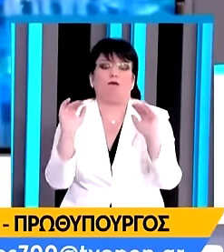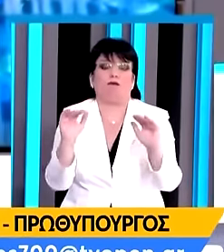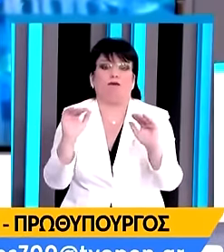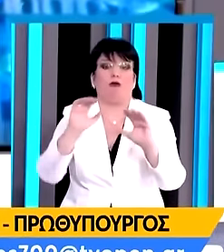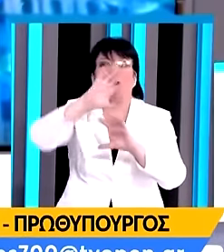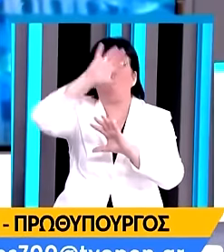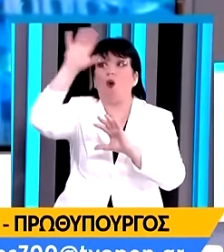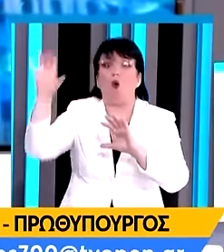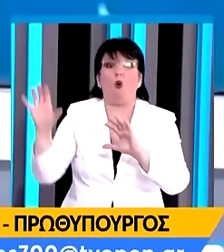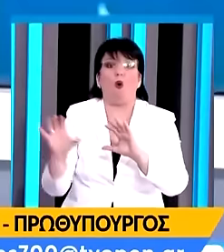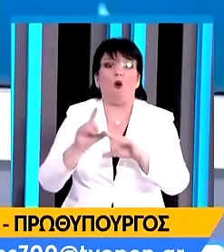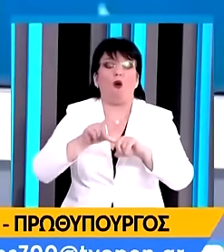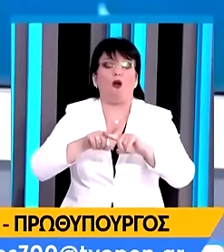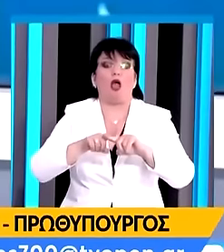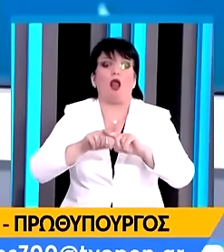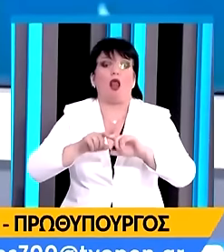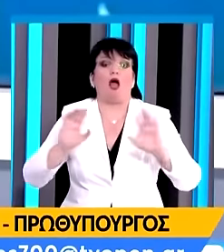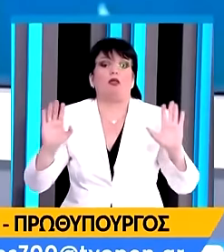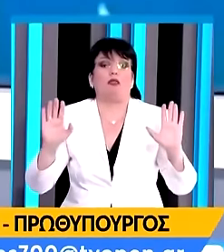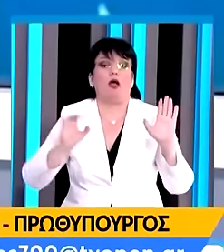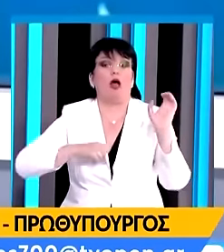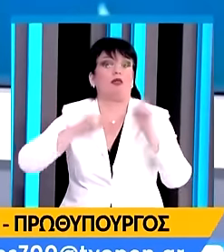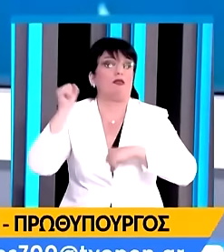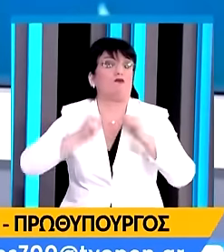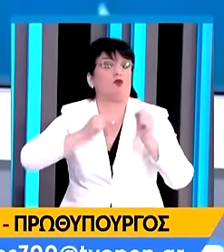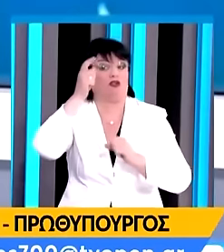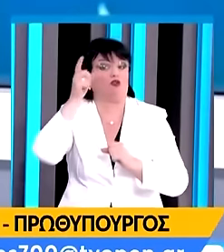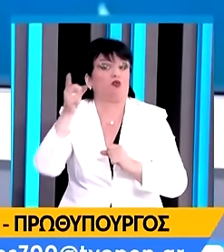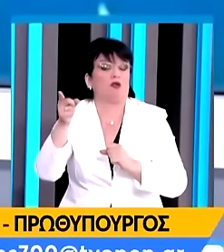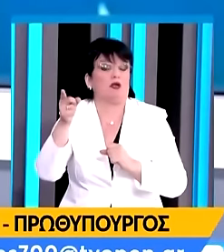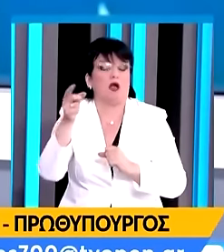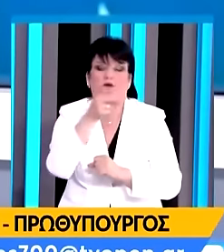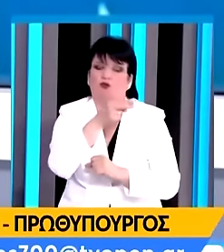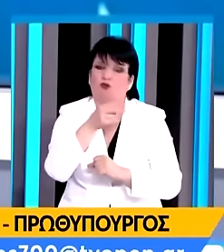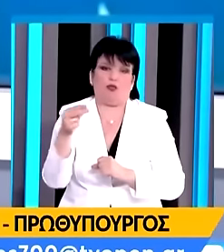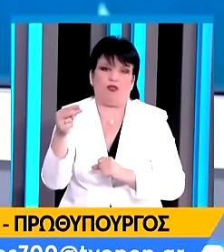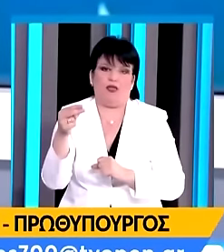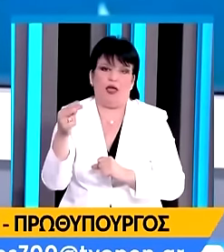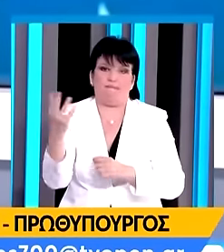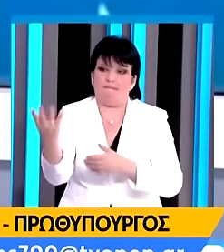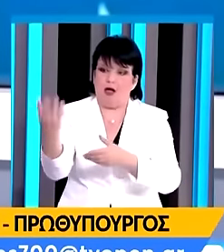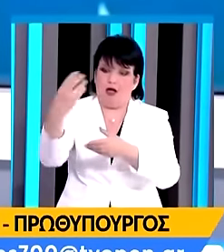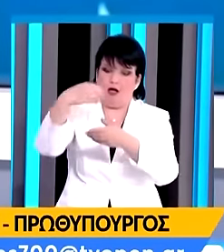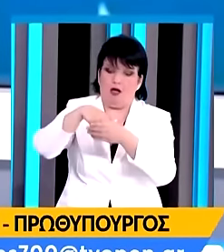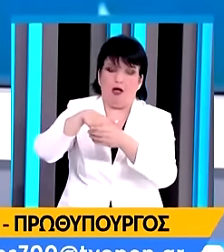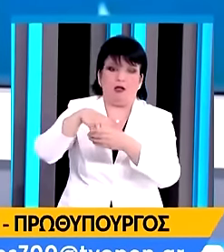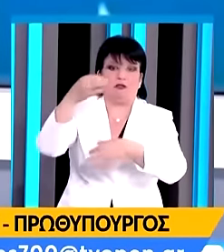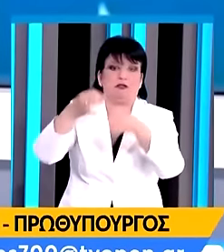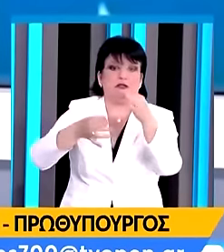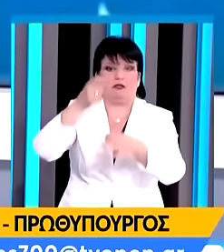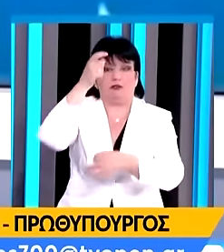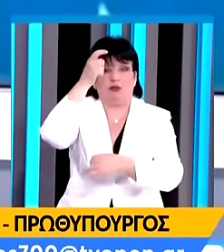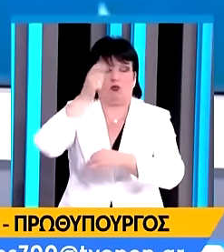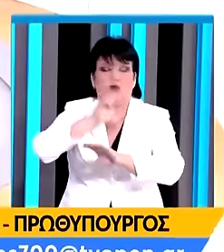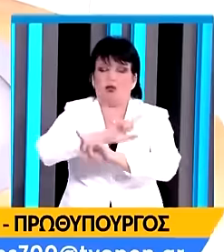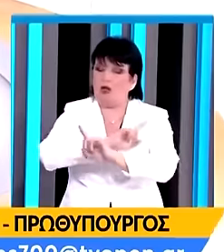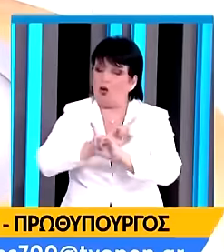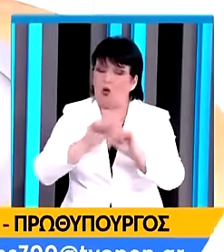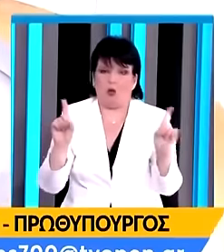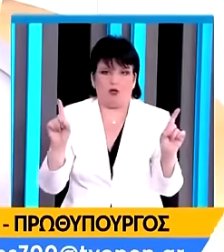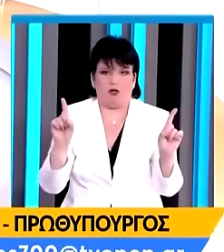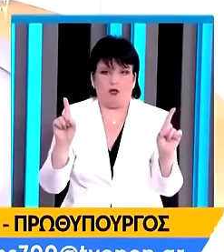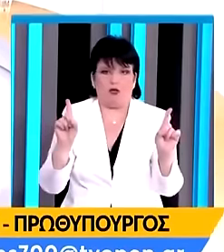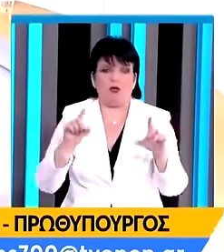Δωδεκάνησα. Δεν είναι αυτό ένα ζήτημα. Διαφωνούν οι Τούρκες αυτό. Δεν είναι αυτό ένα ζήτημα το οποίο μπαίνει στη συζήτηση. Ούτε καν μόνοι μας. Η